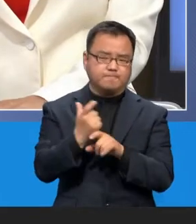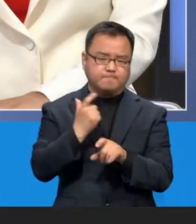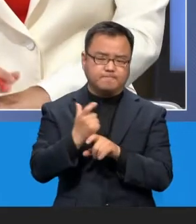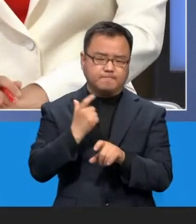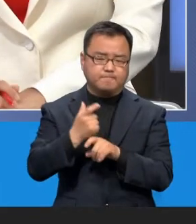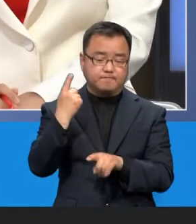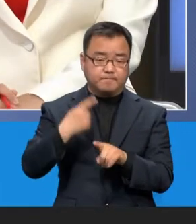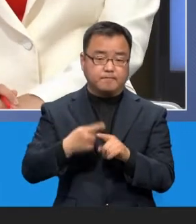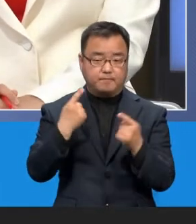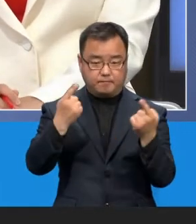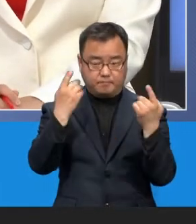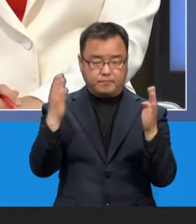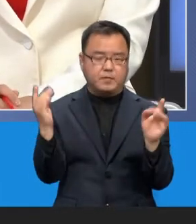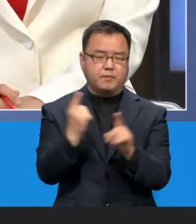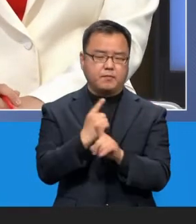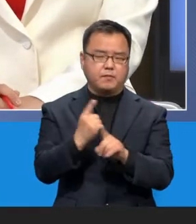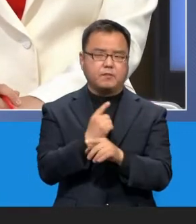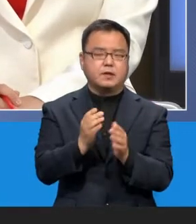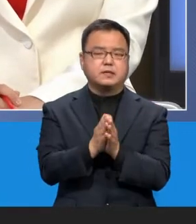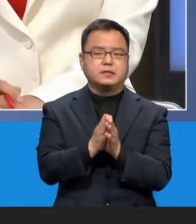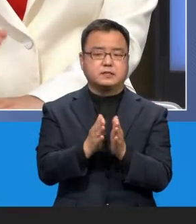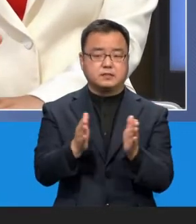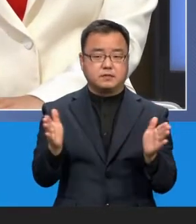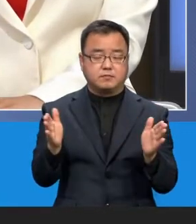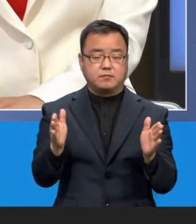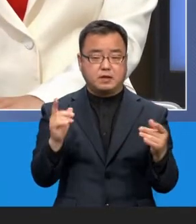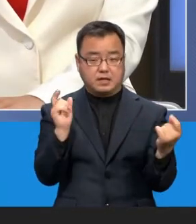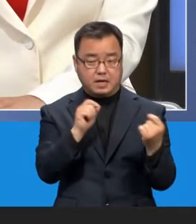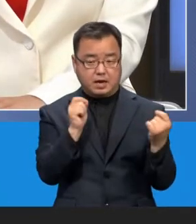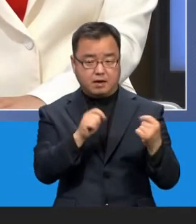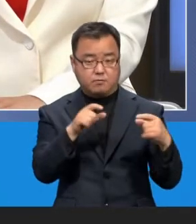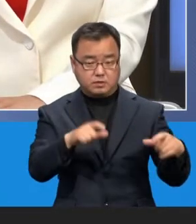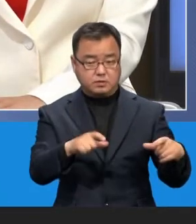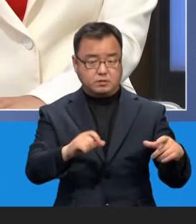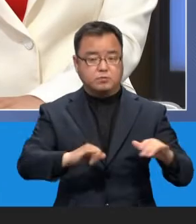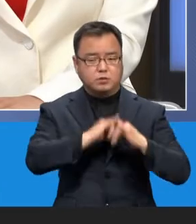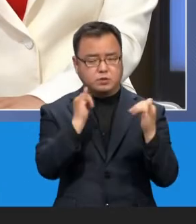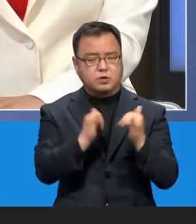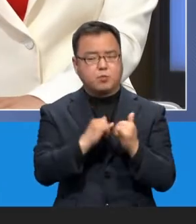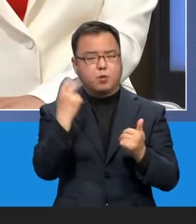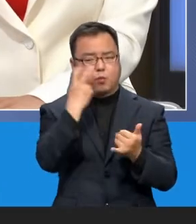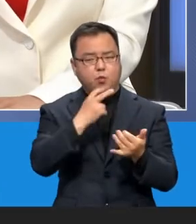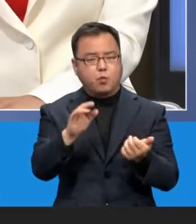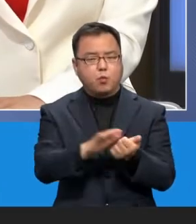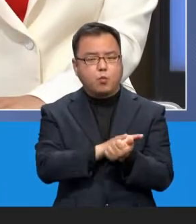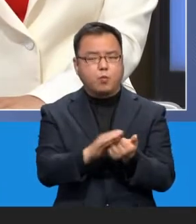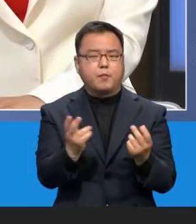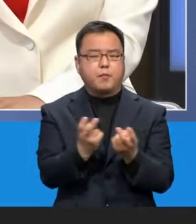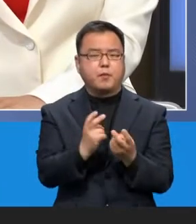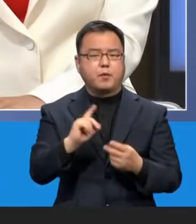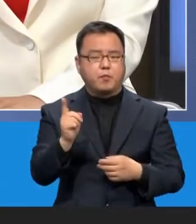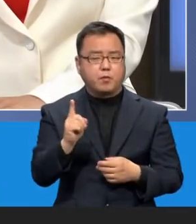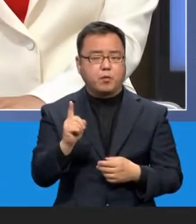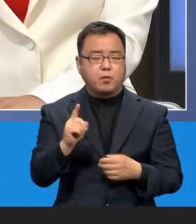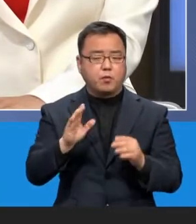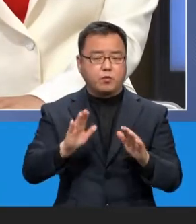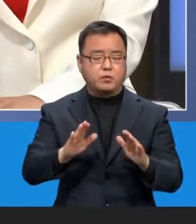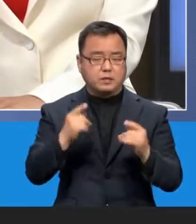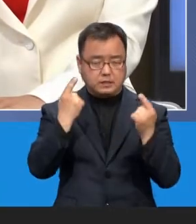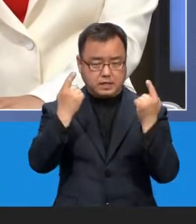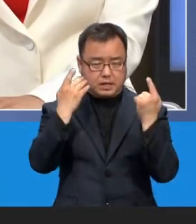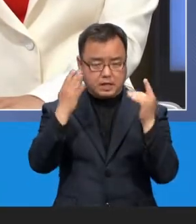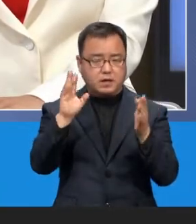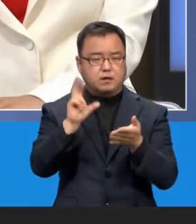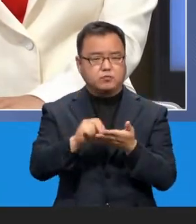시작했습니다 대학이 어떻게 인근 지역 지역 사회를 보호할 수 있을까 그러니까 이 문제를 함께 풀어갈 수 있을까 로